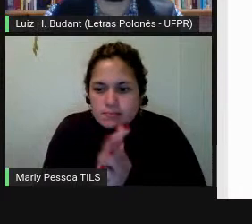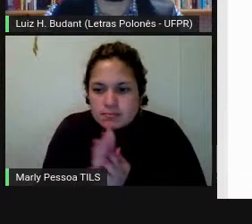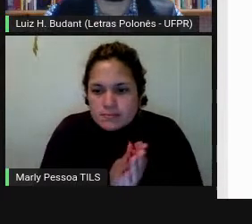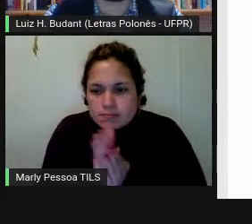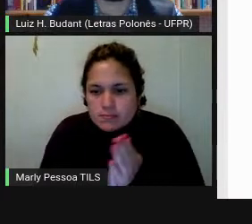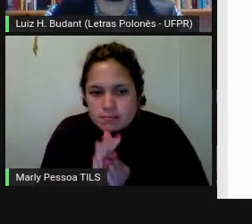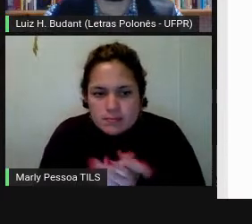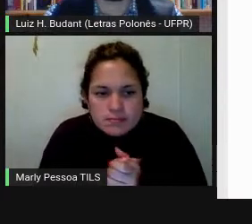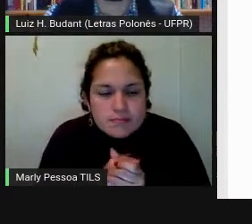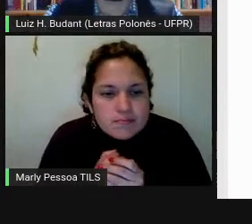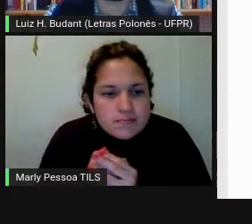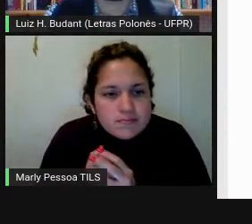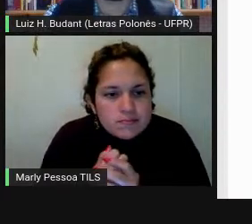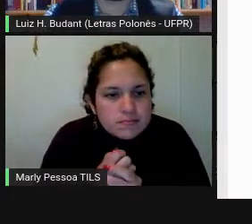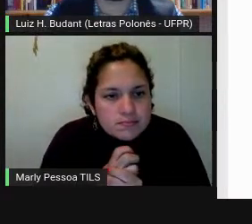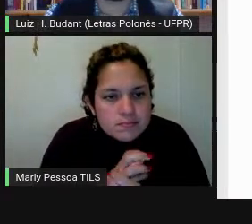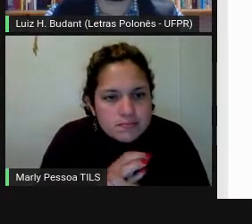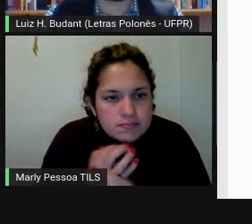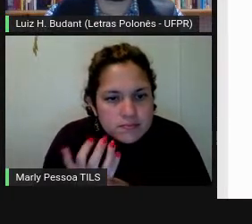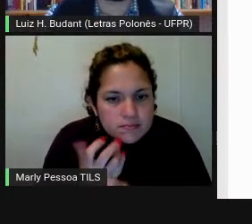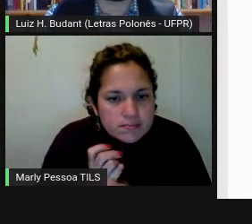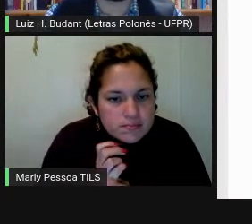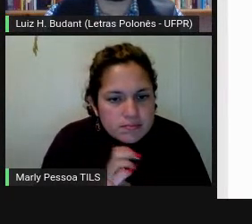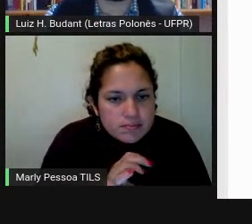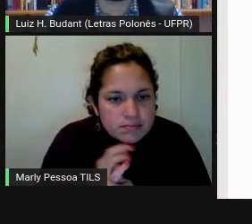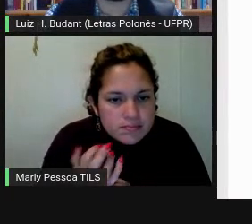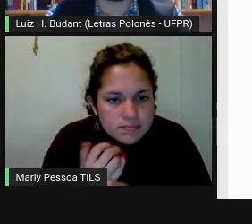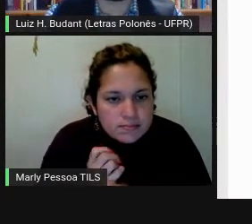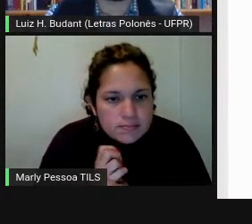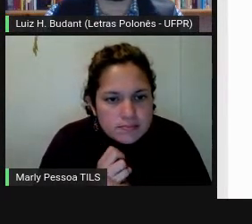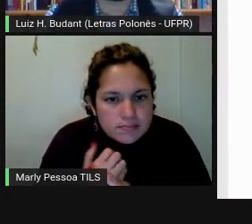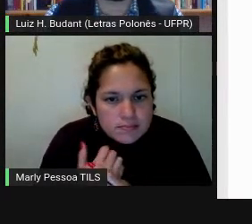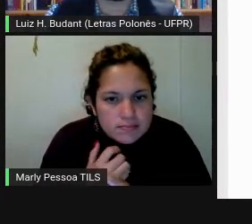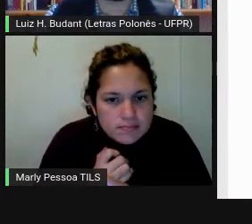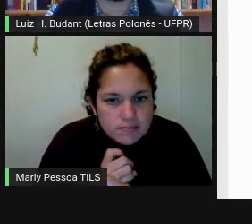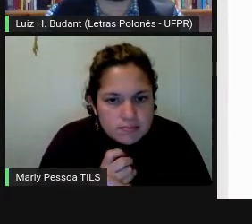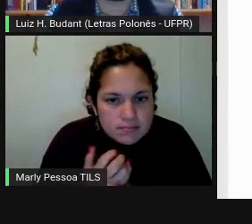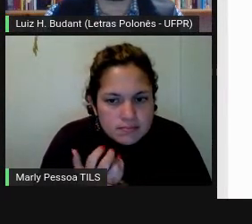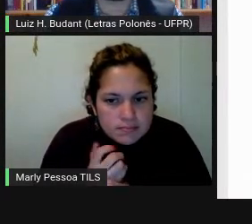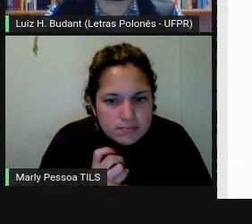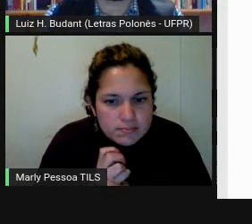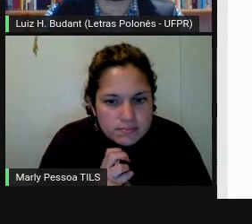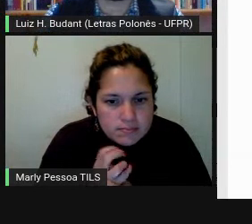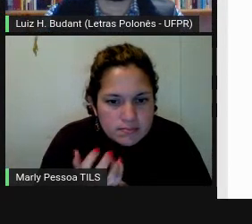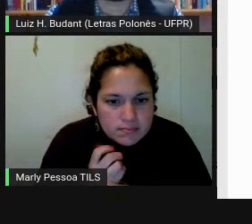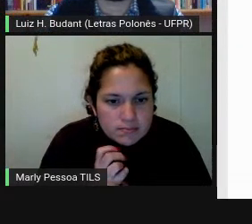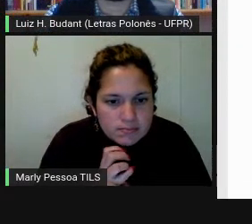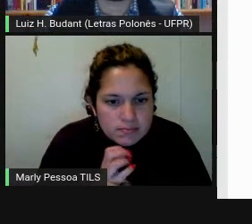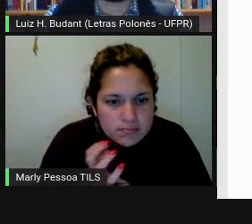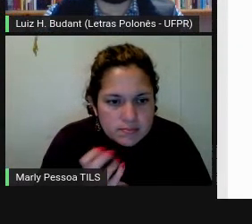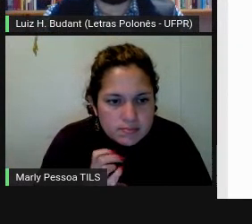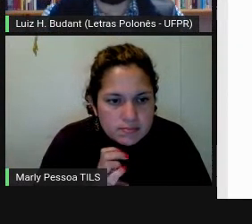Justyna, w późniejszych czasach także Łucja, Urszula, Jadwiga, Brygida.